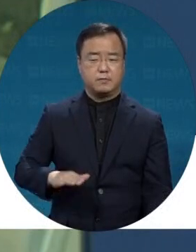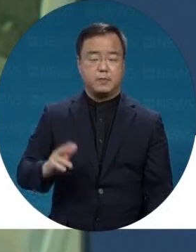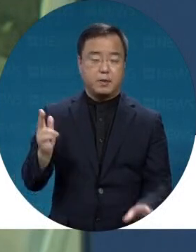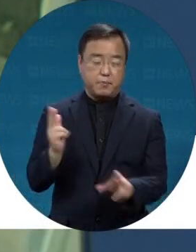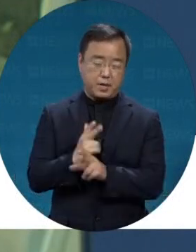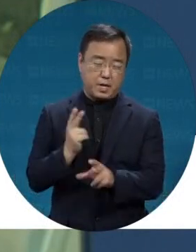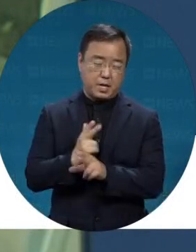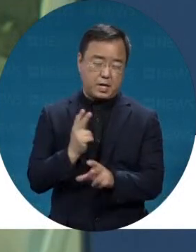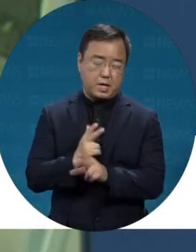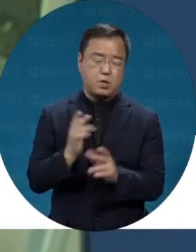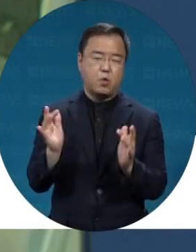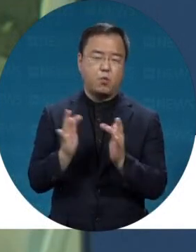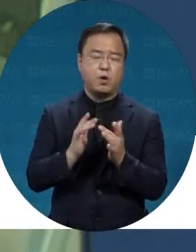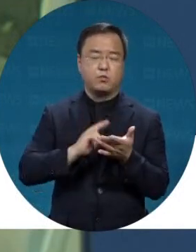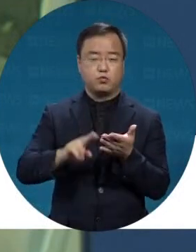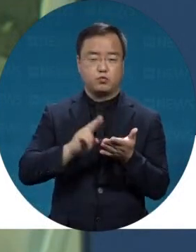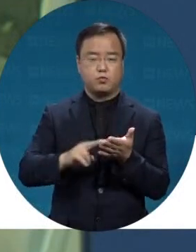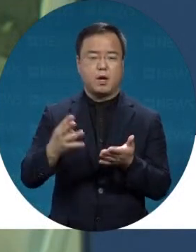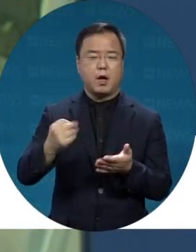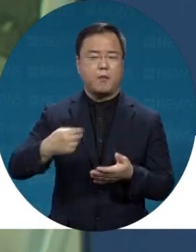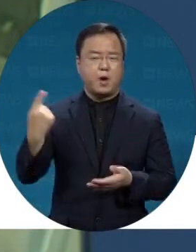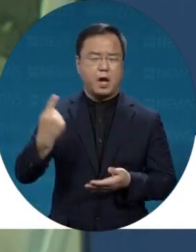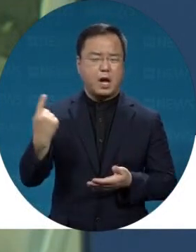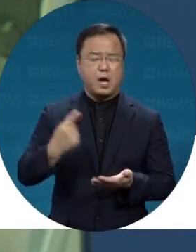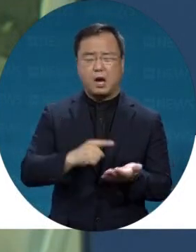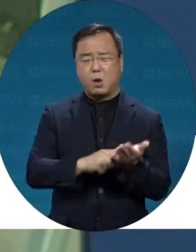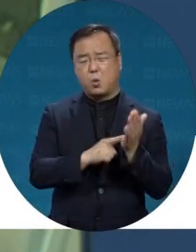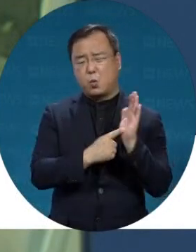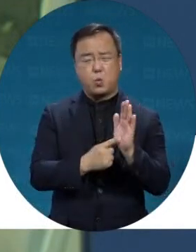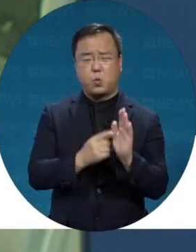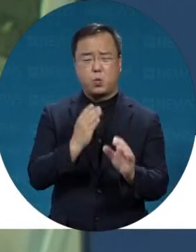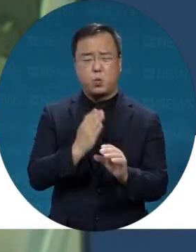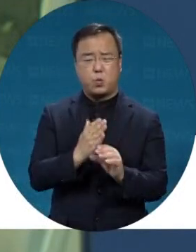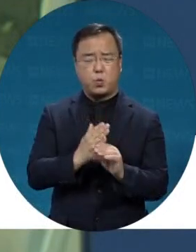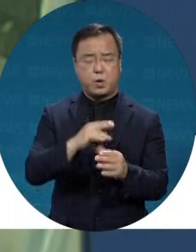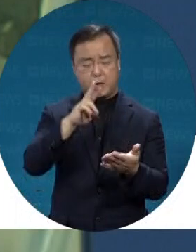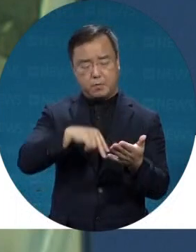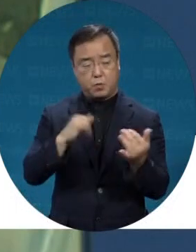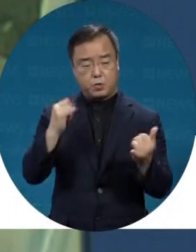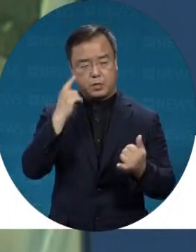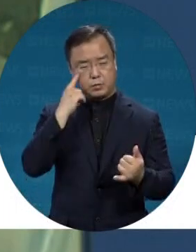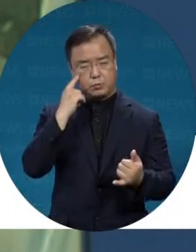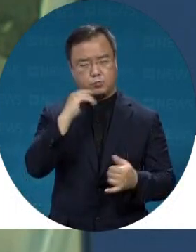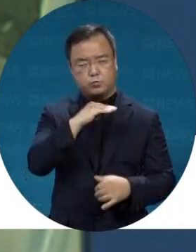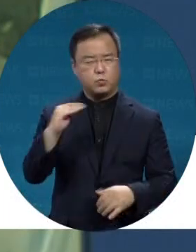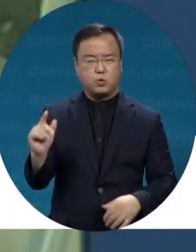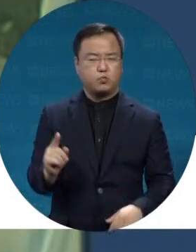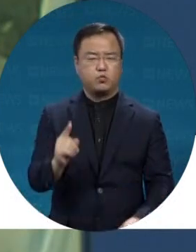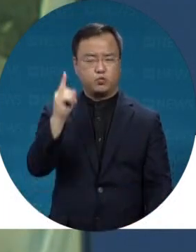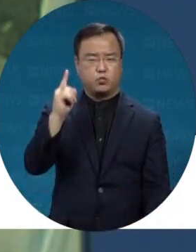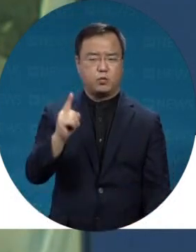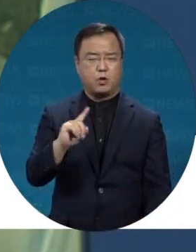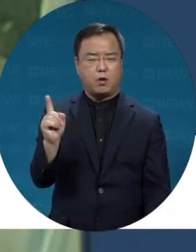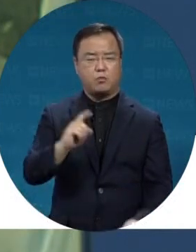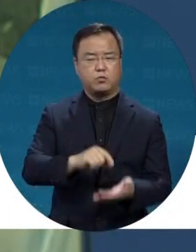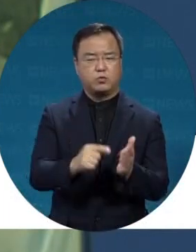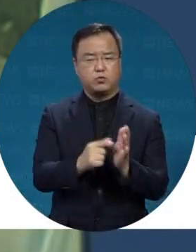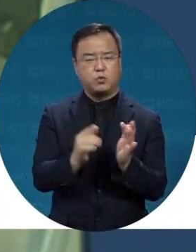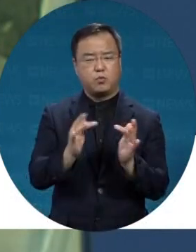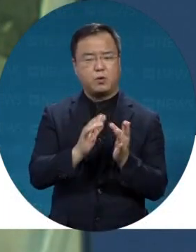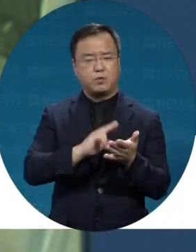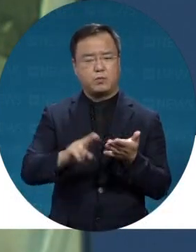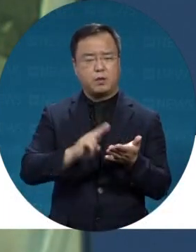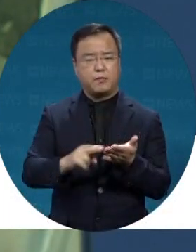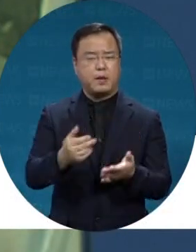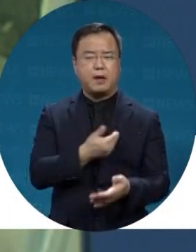매주 사실 웹툰이 수천개가 쏟아져 나오고 있습니다 그리고 독자들의 눈높이가 이제 높아졌어요 웬만하면 웹툰에는 이제 만족할